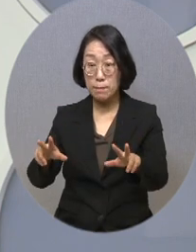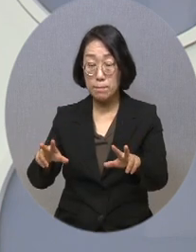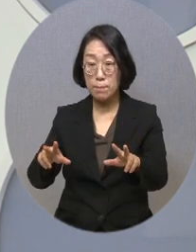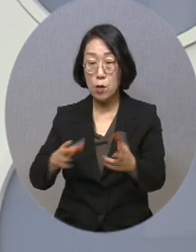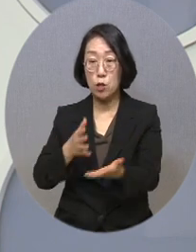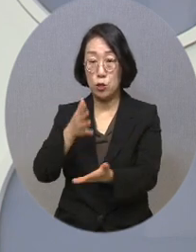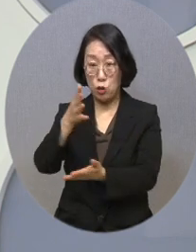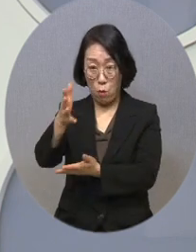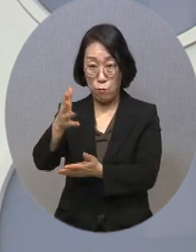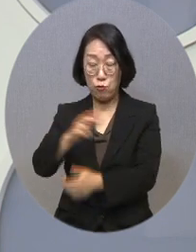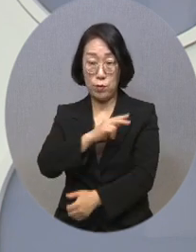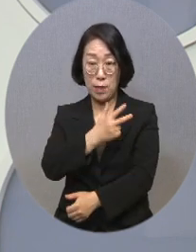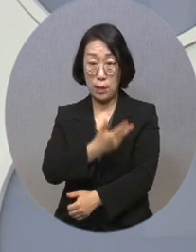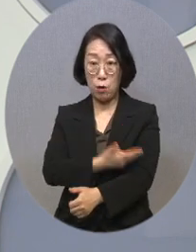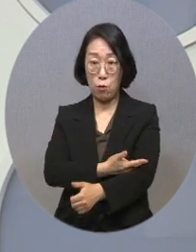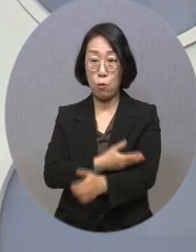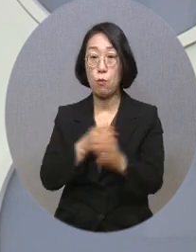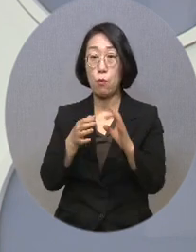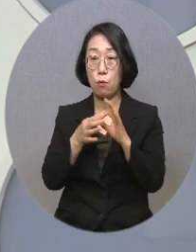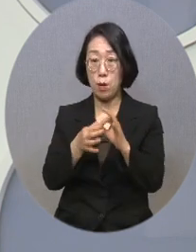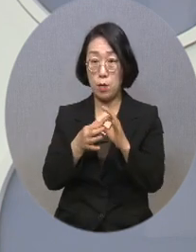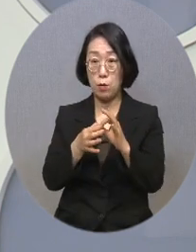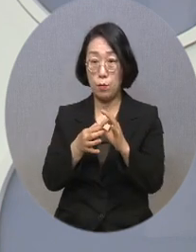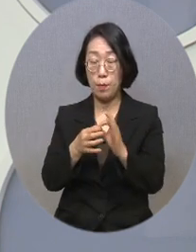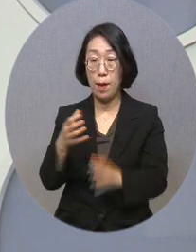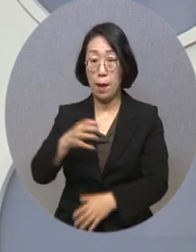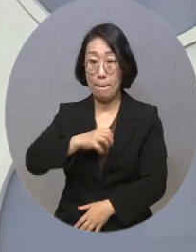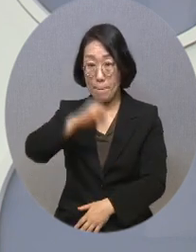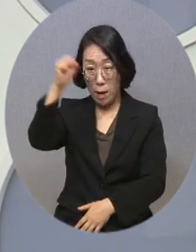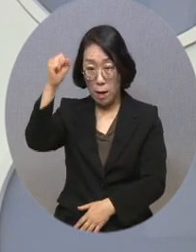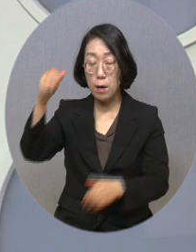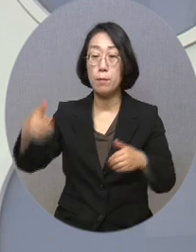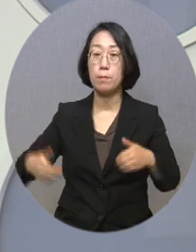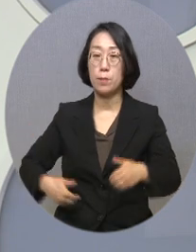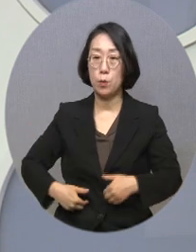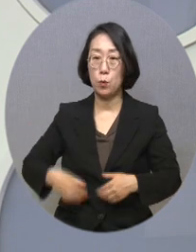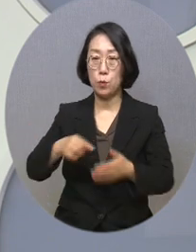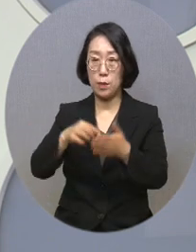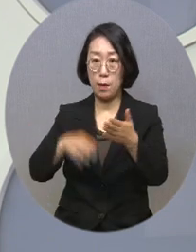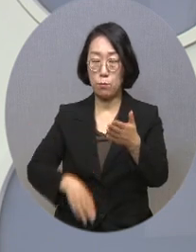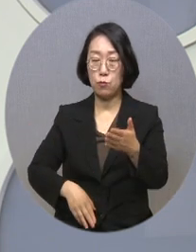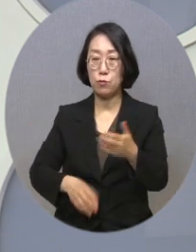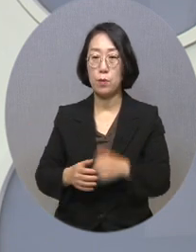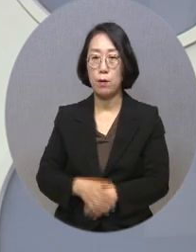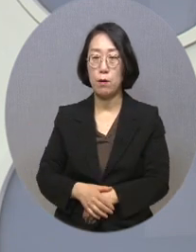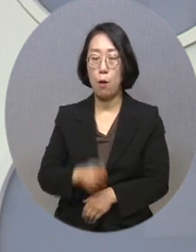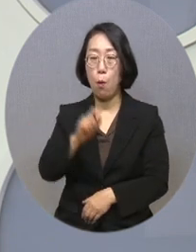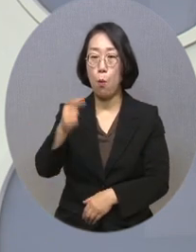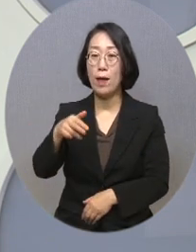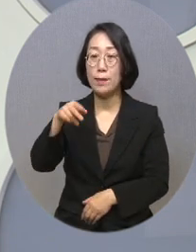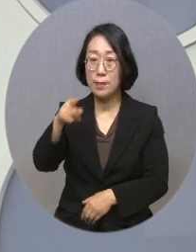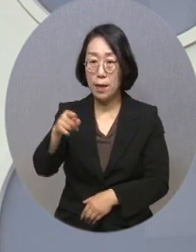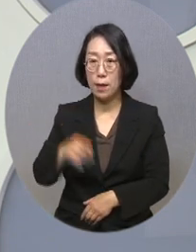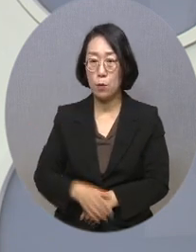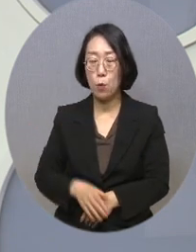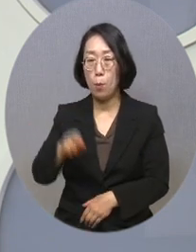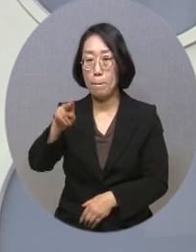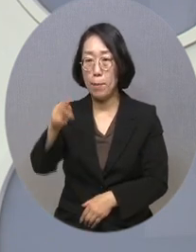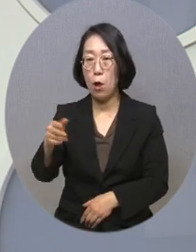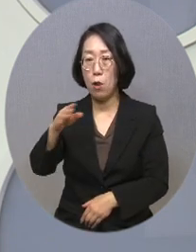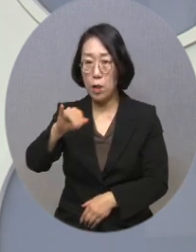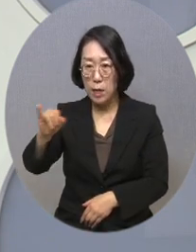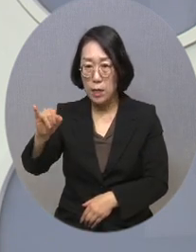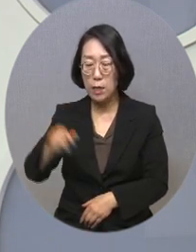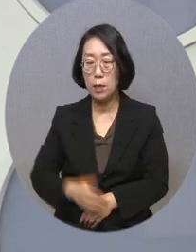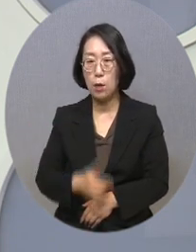자격사 제도가 이제 발달이 돼서 세무사뿐만이 아니라 관세사 또 변리사